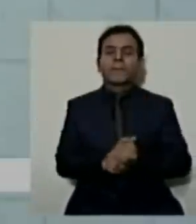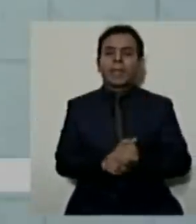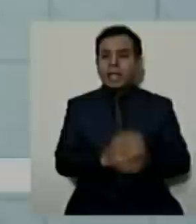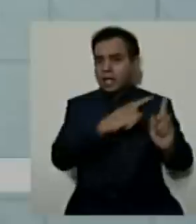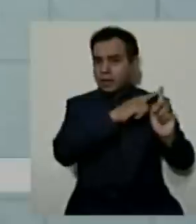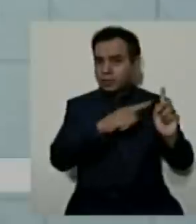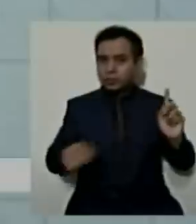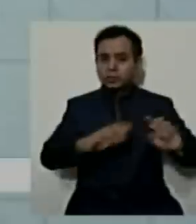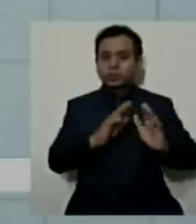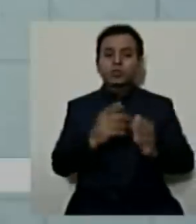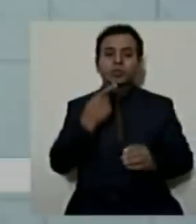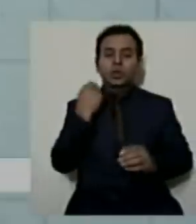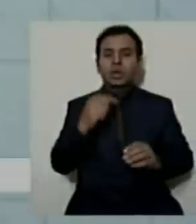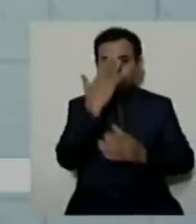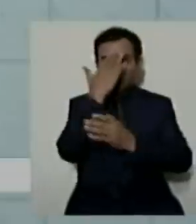4,998 জন।